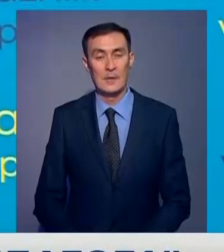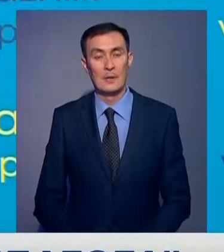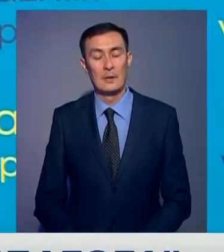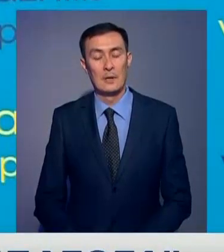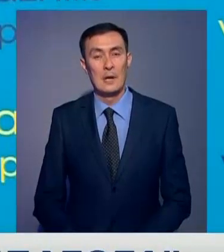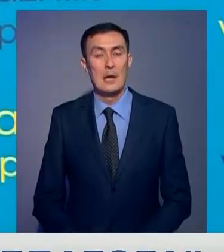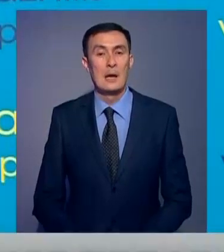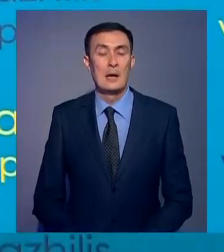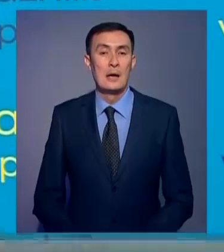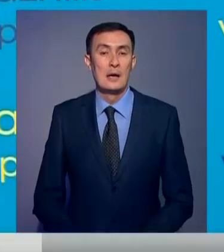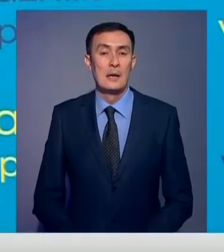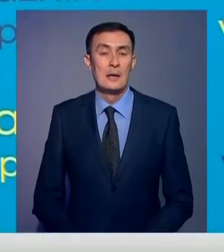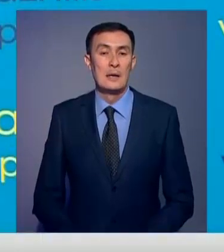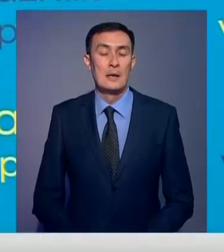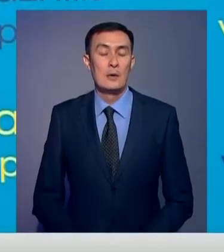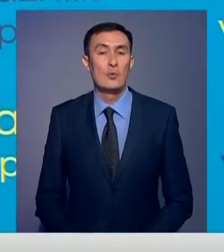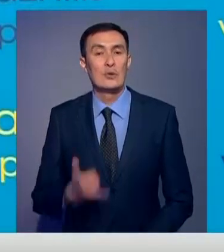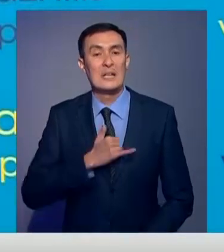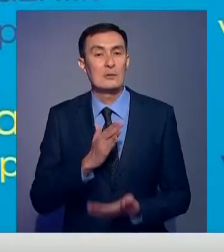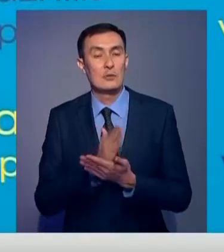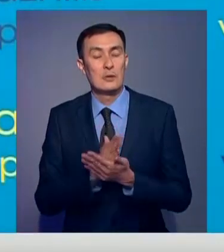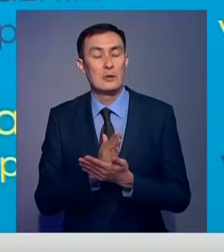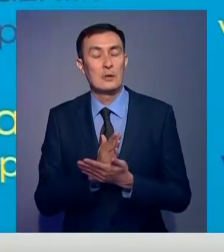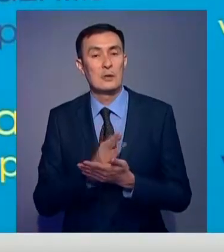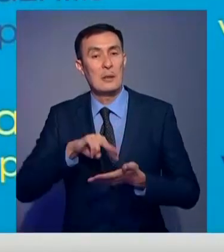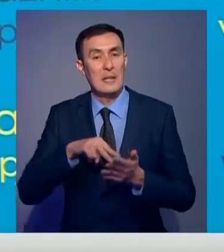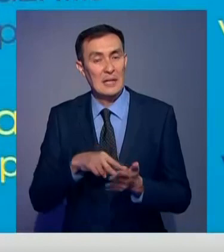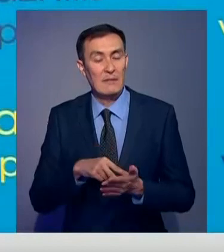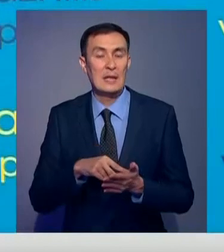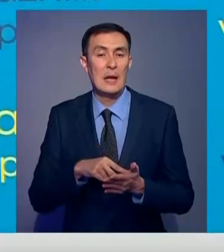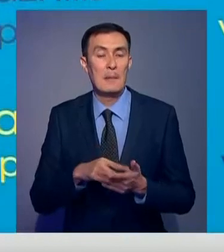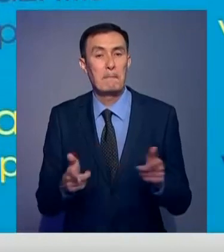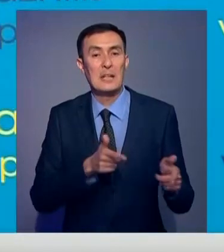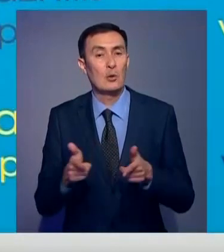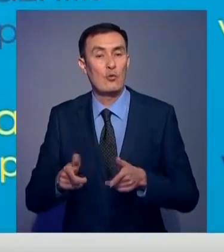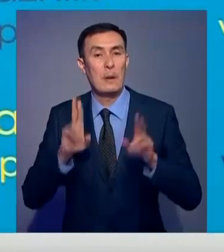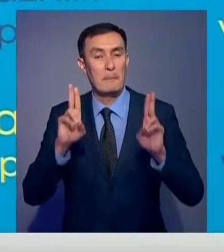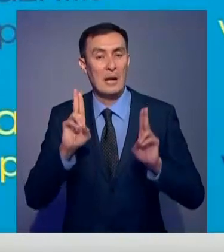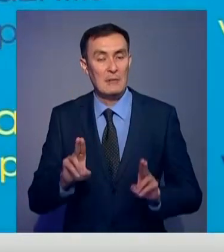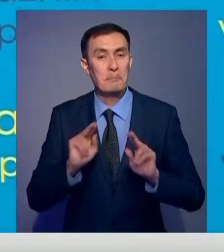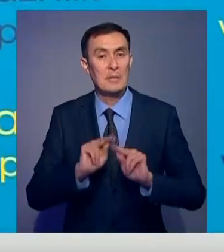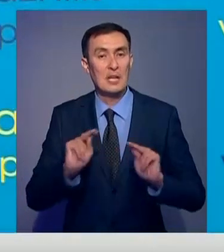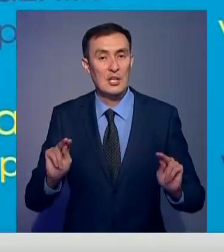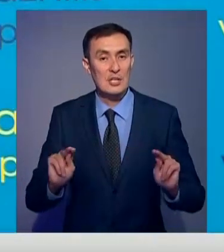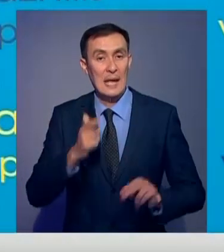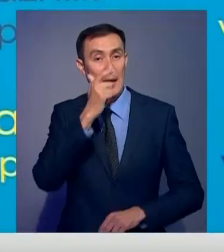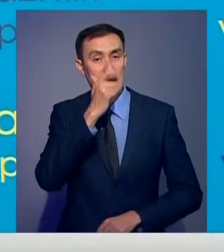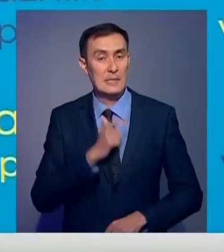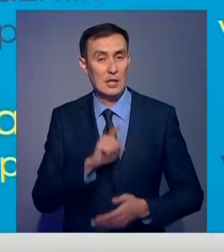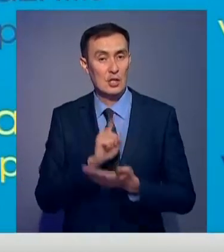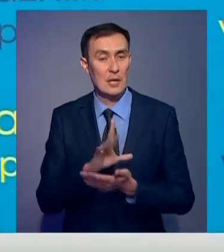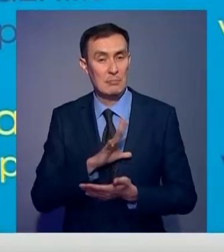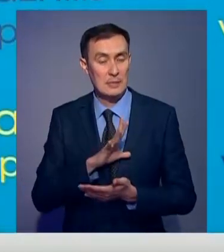Помимо этого, предусматривается также разработка правил педагогической этики